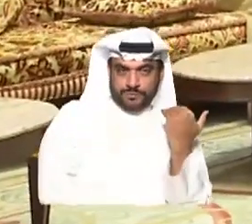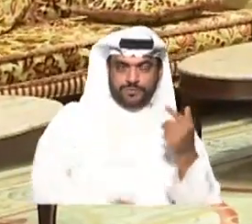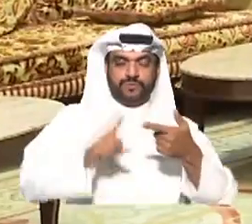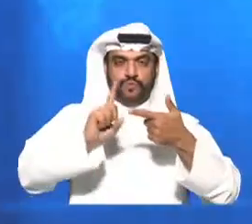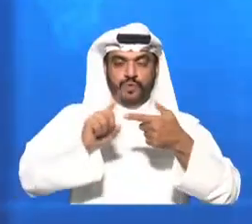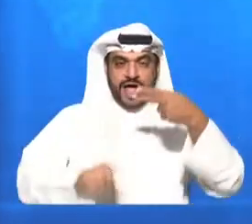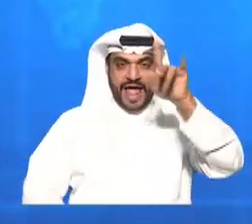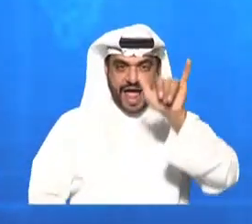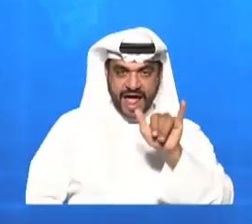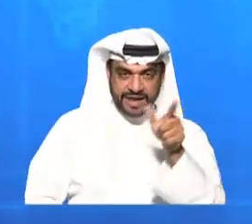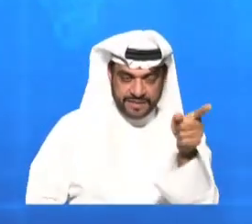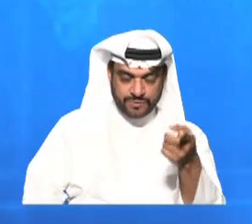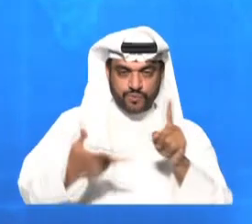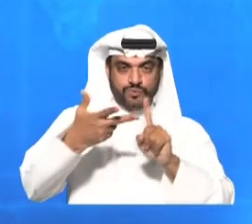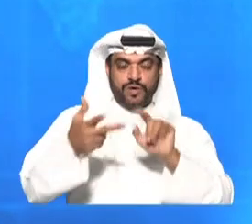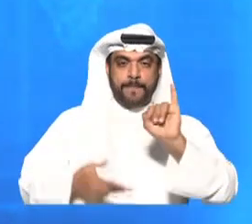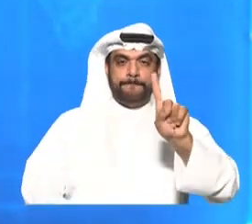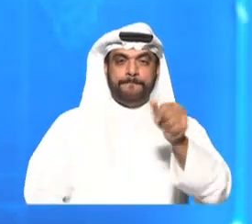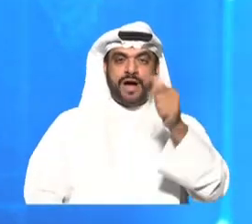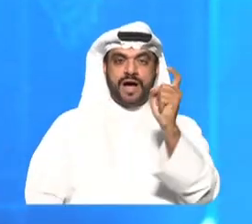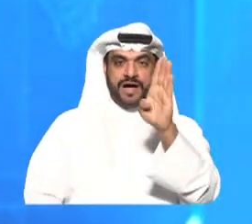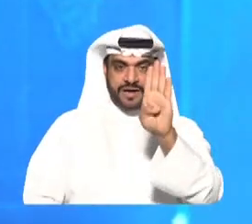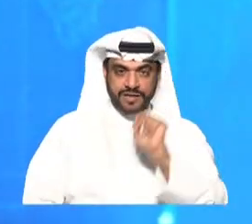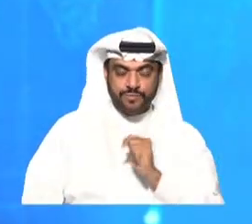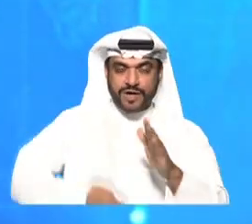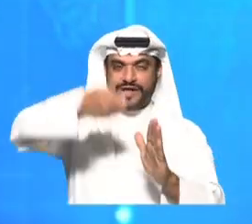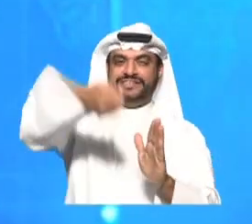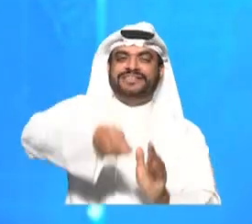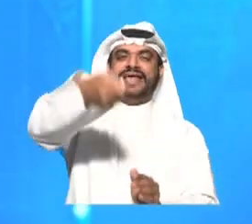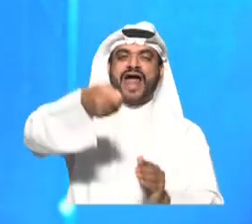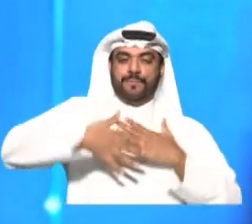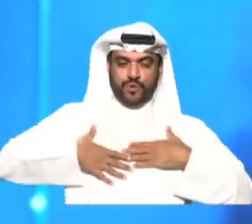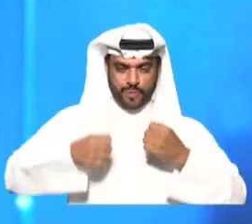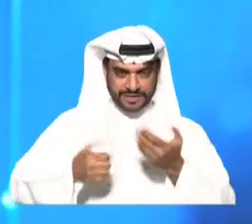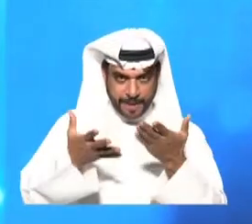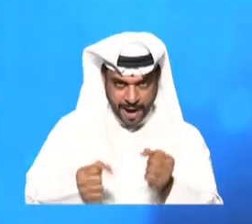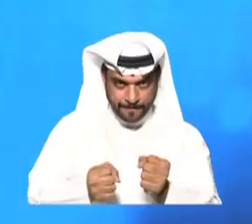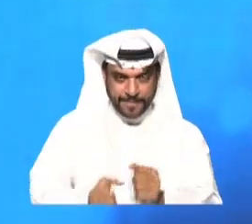صالح العمير والدكتور مبارك حمود الطشة، وذلك للسلام على سموه رعاه الله.